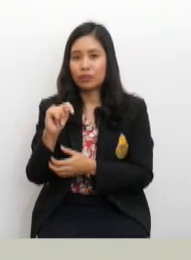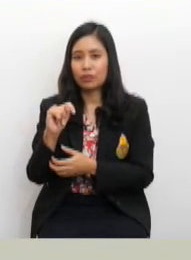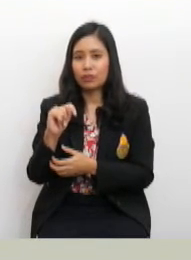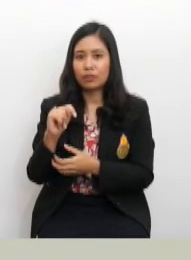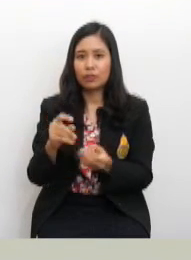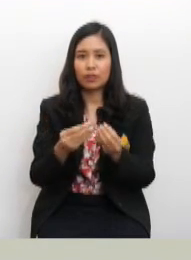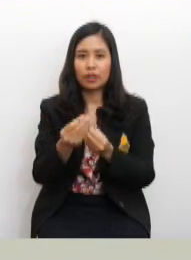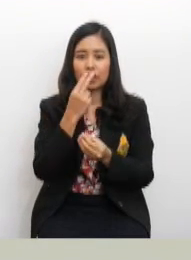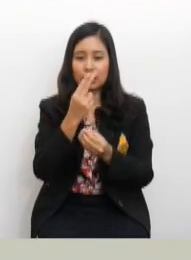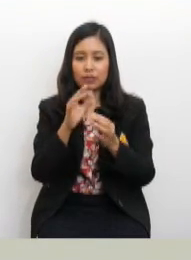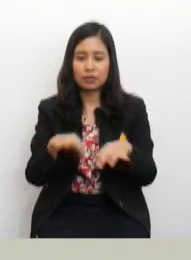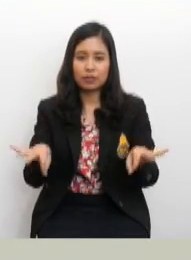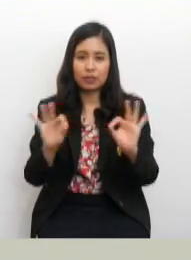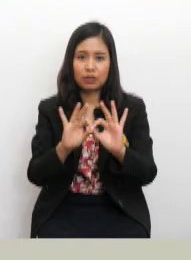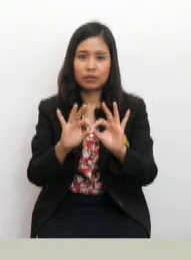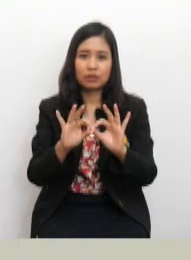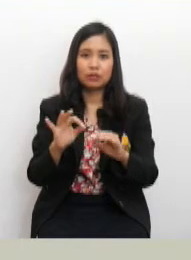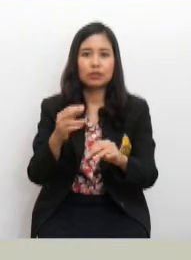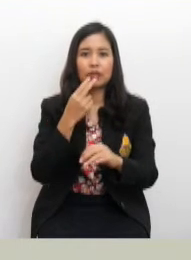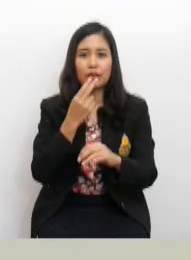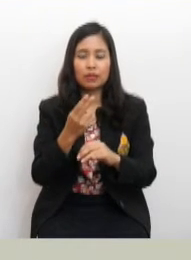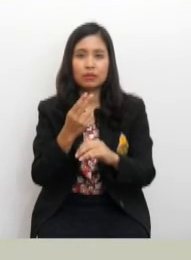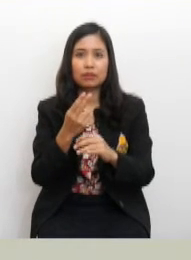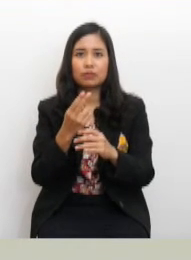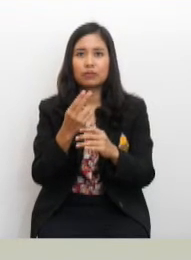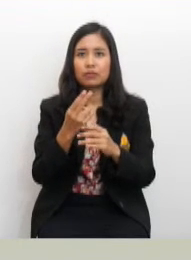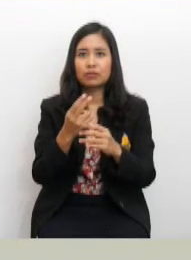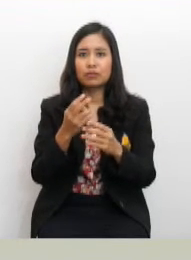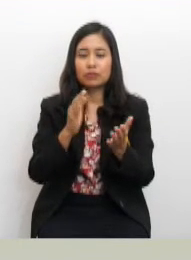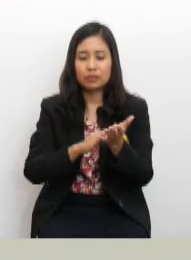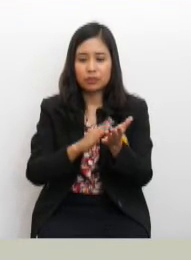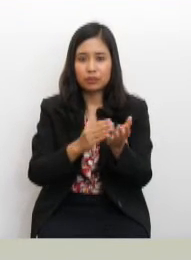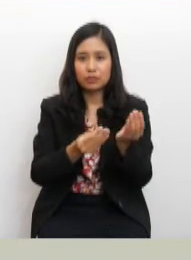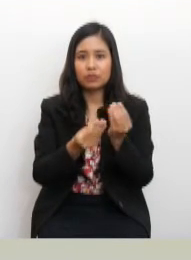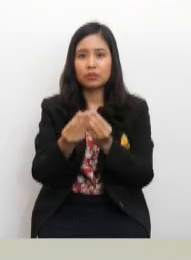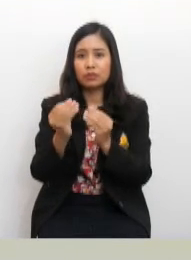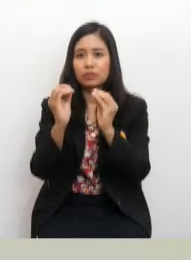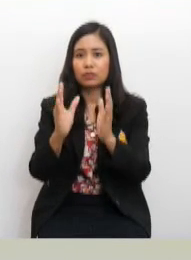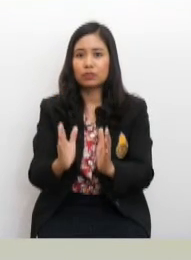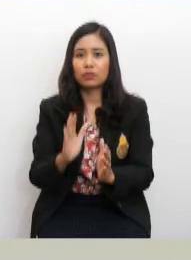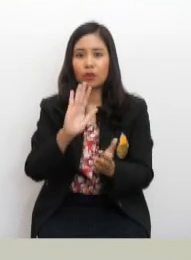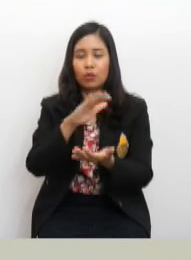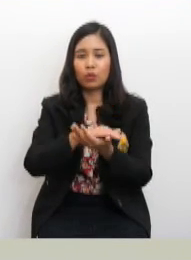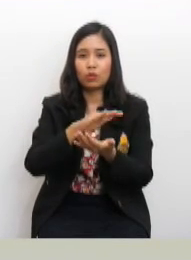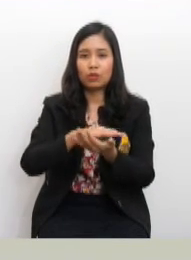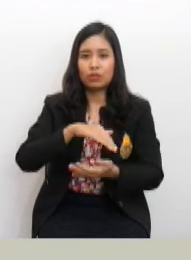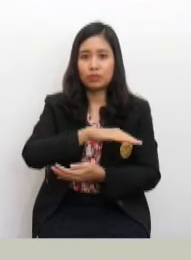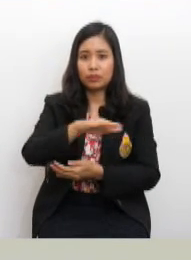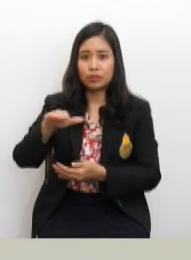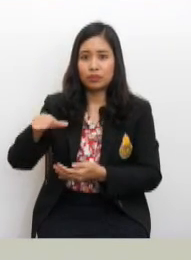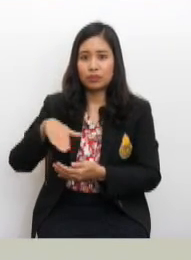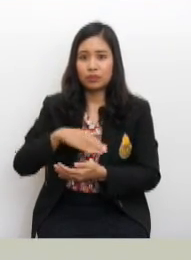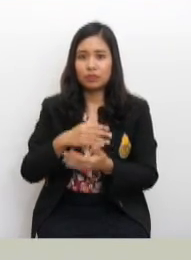ให้ความสำคัญและก็เห็นความสำคัญและได้ชื่นชมคุณครูและโรงเรียนพวกเราก็ขอให้